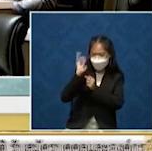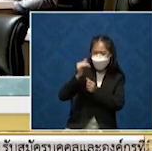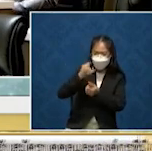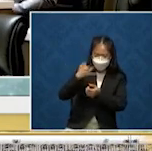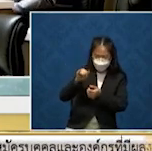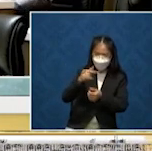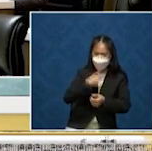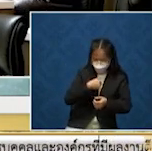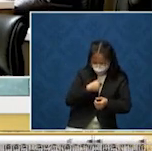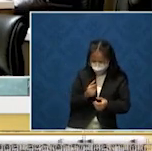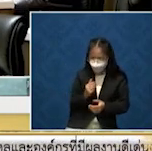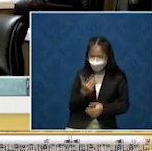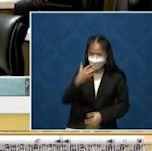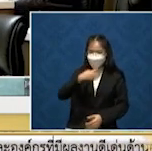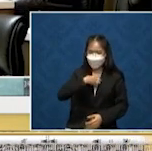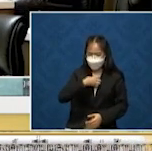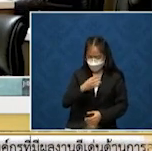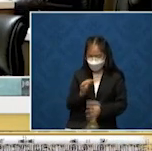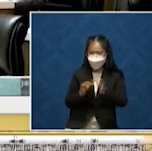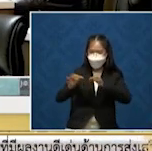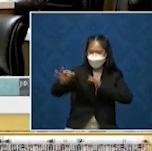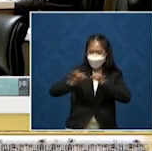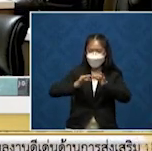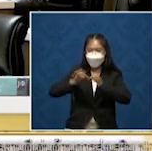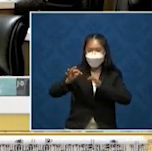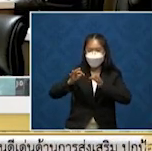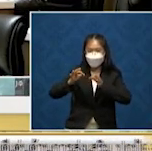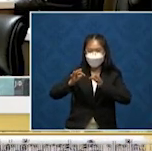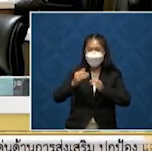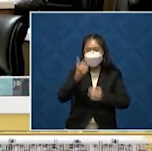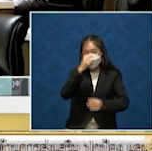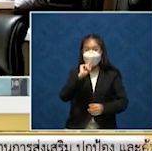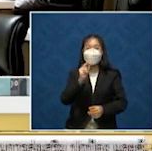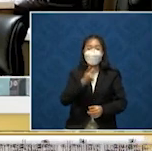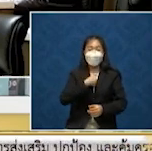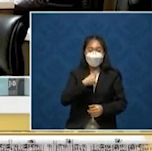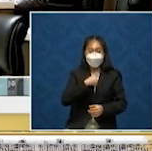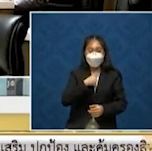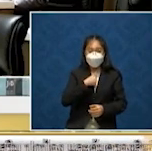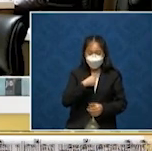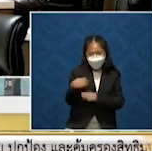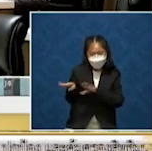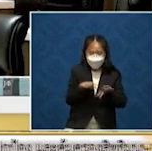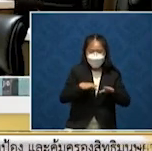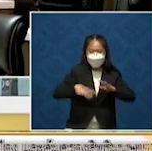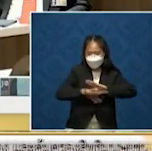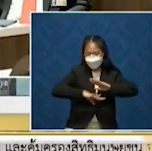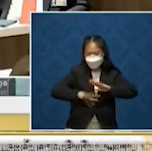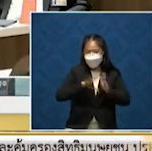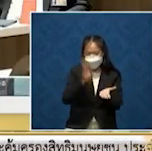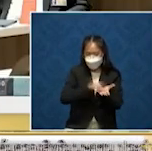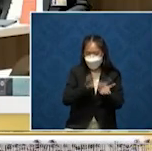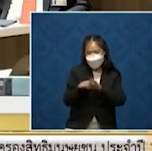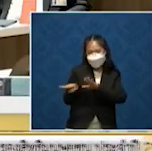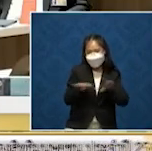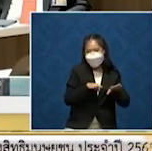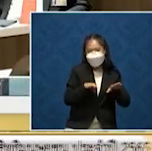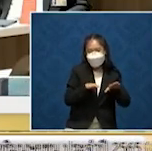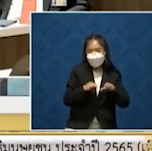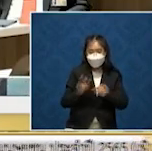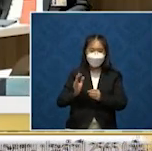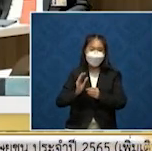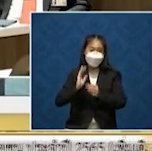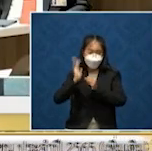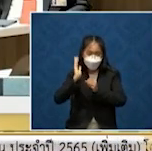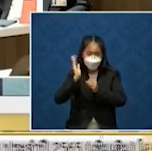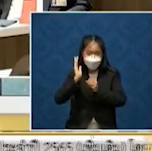โลยีสื่อสารเฮงซวยและอื่นๆเปลวสีเงินบอกว่าฟังจนหูจำได้เองว่าประเด็นที่ยกมาด้อยค่าด่ารัฐบาล